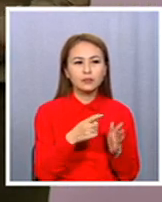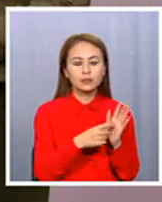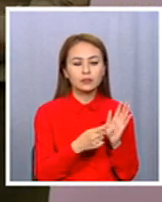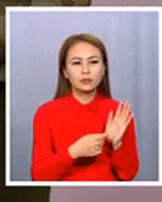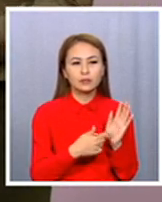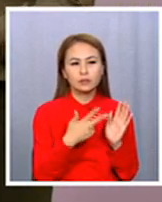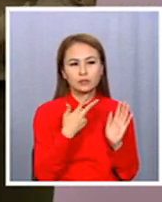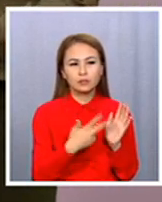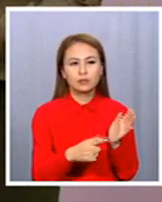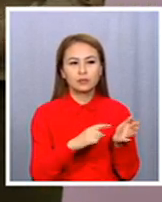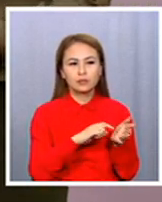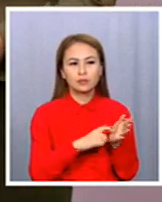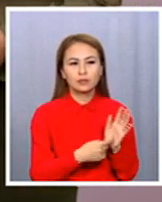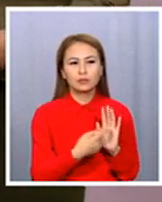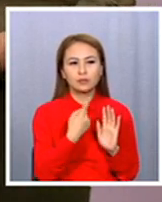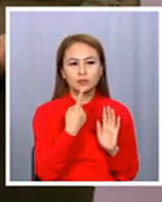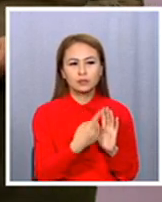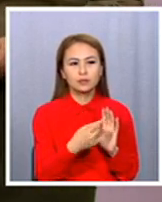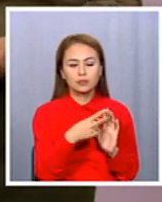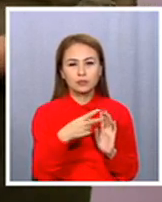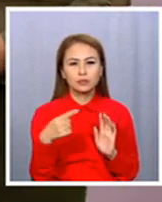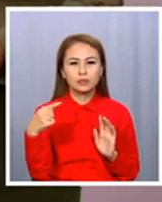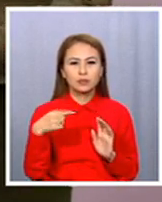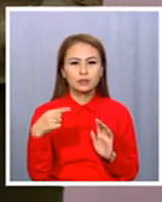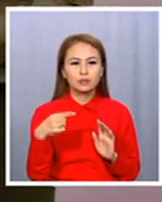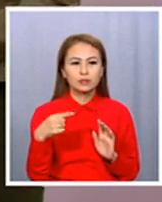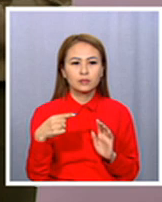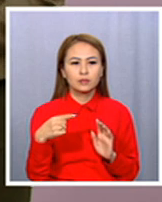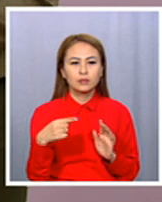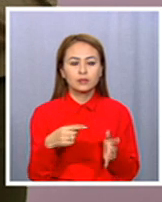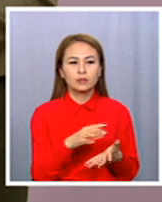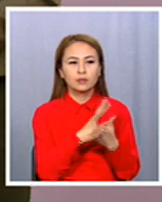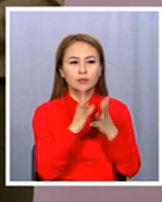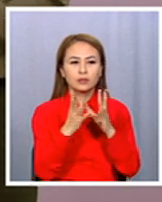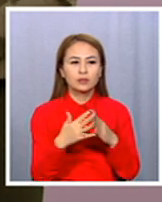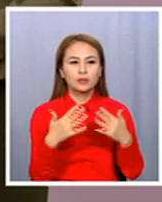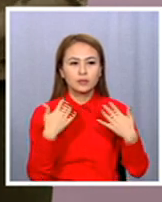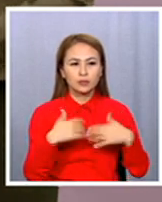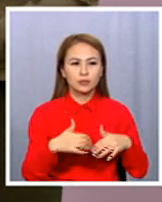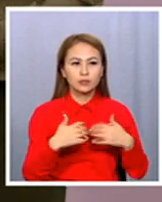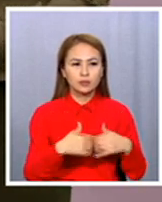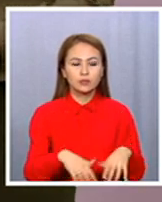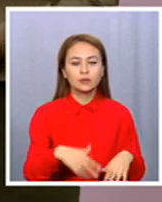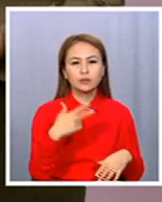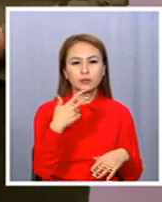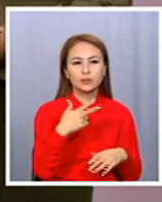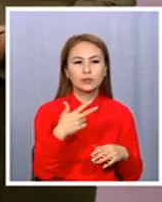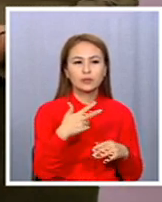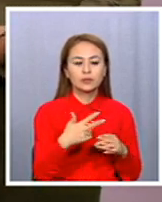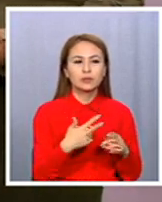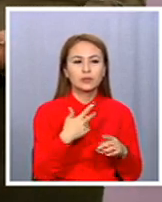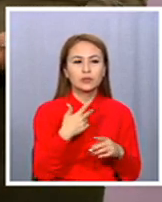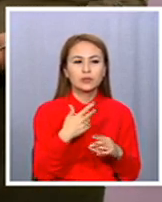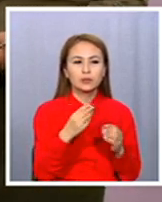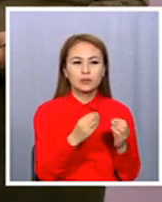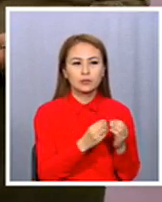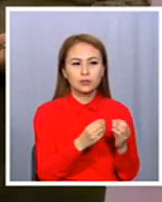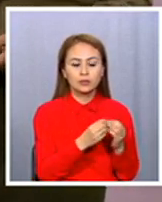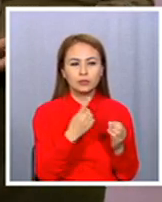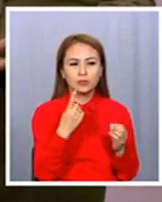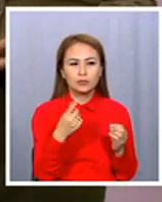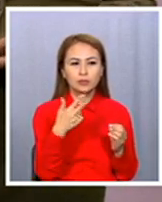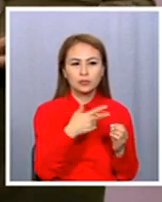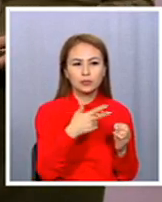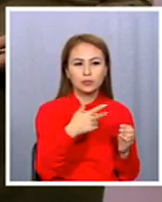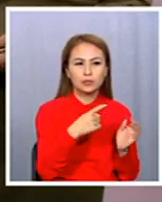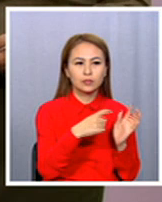бөліндісінің бірге көбейтіндісі 1000-ға тең. Осы санның оннан бір бөлігін анықтаймыз. 3000-нің